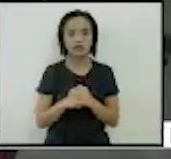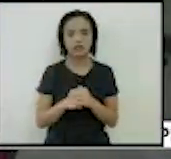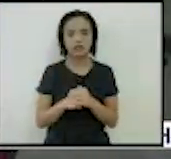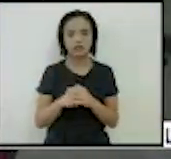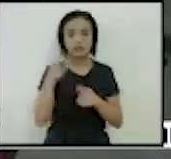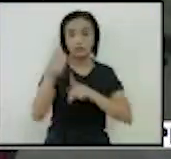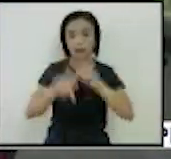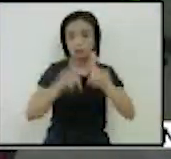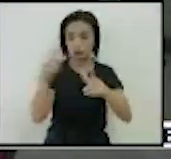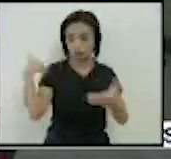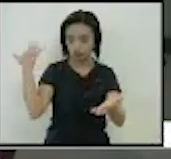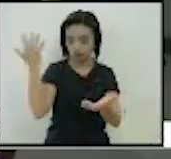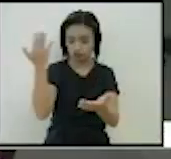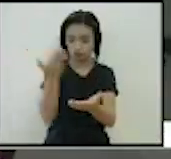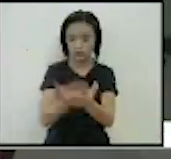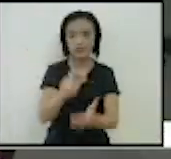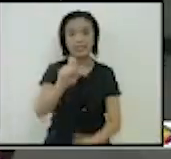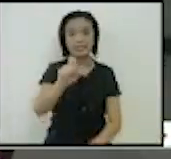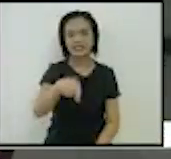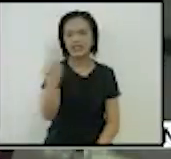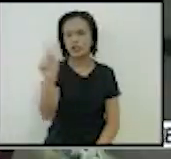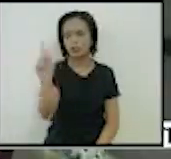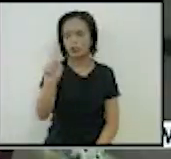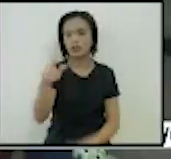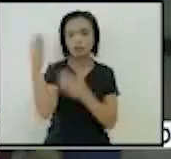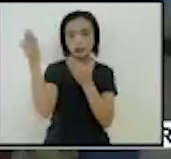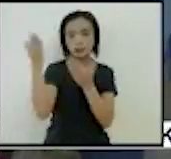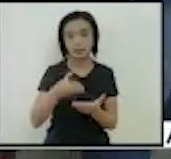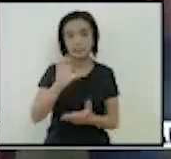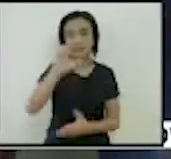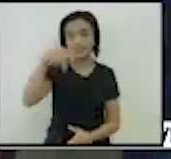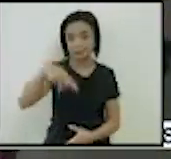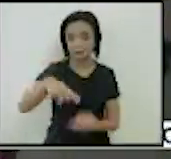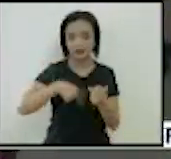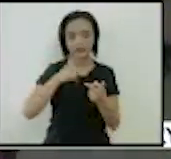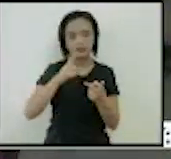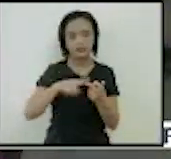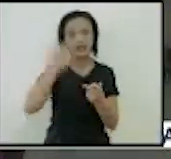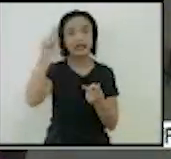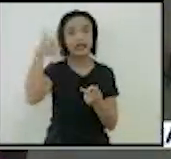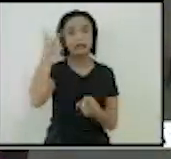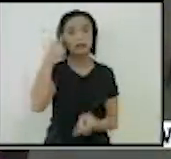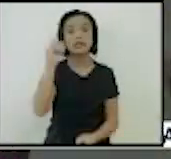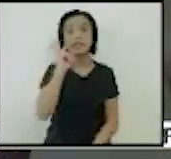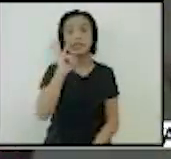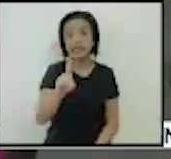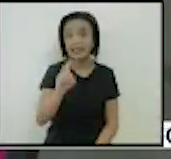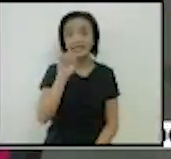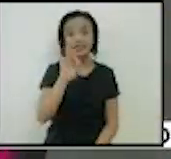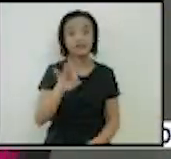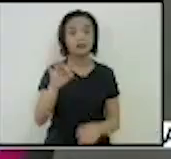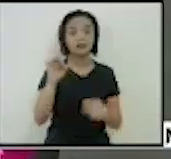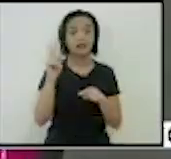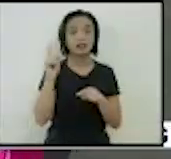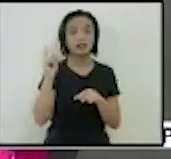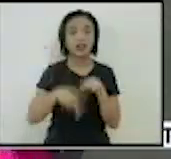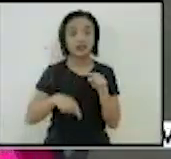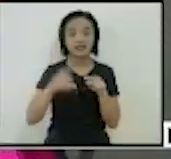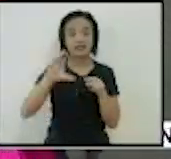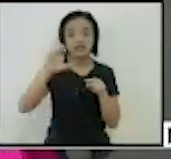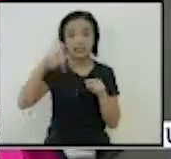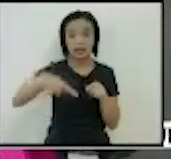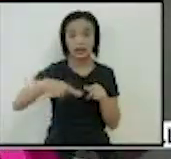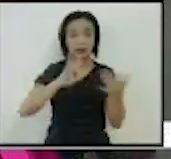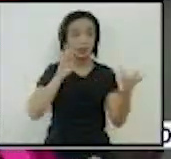lang nilang magdala ng cellphone at ng government ID. Kung wala na makakayahan yung kanilang cellphone na kumonekta sa data o di